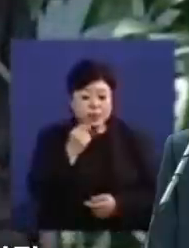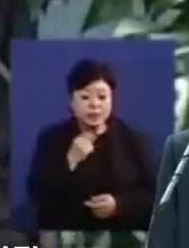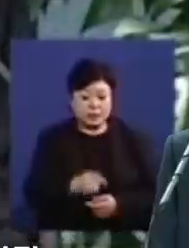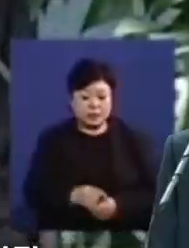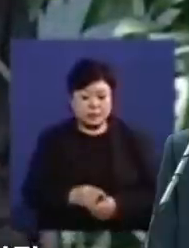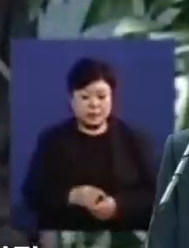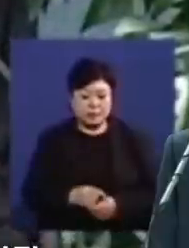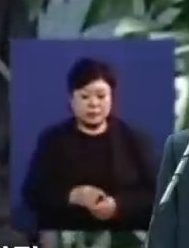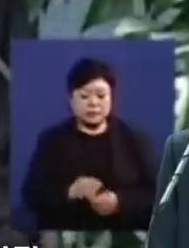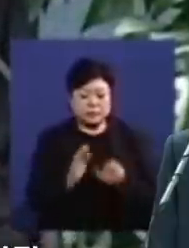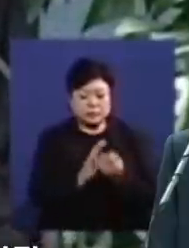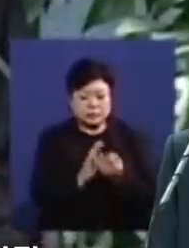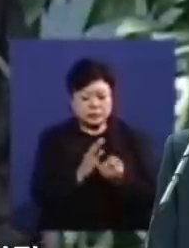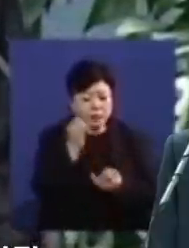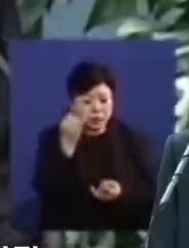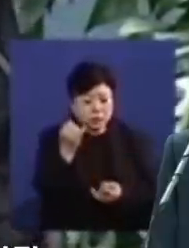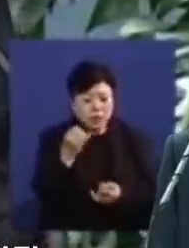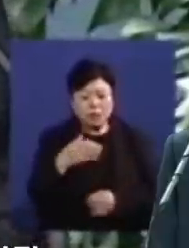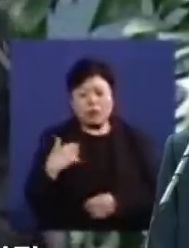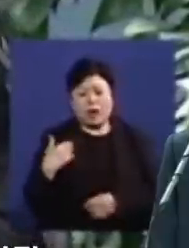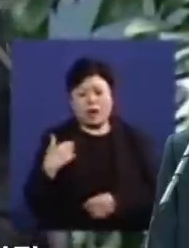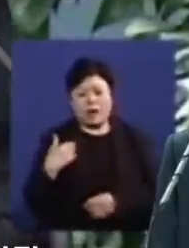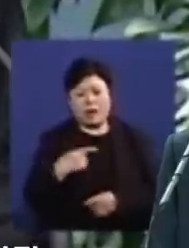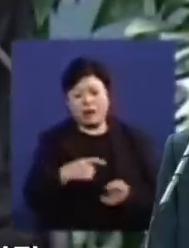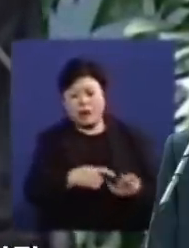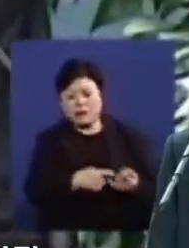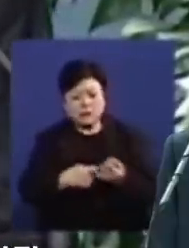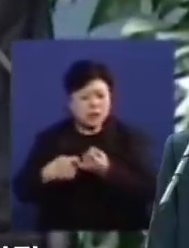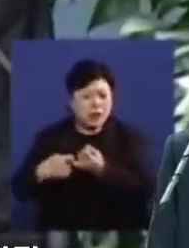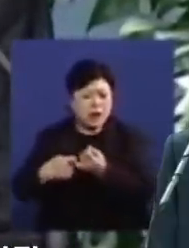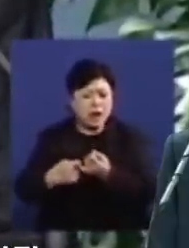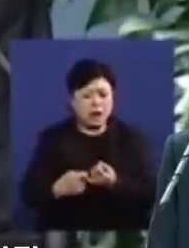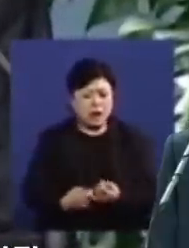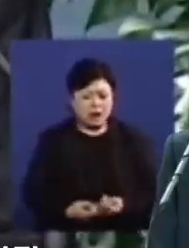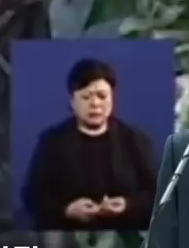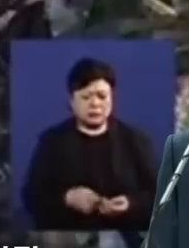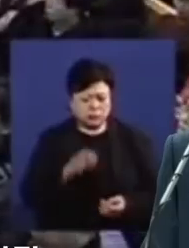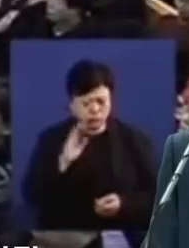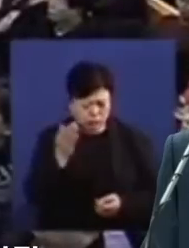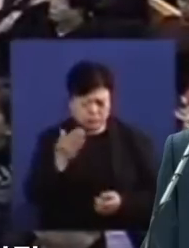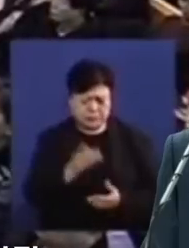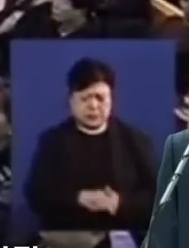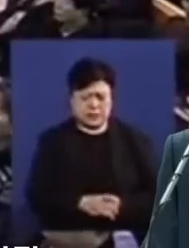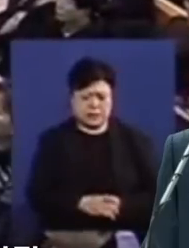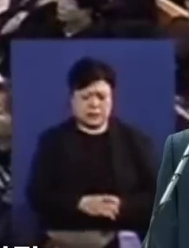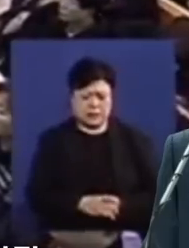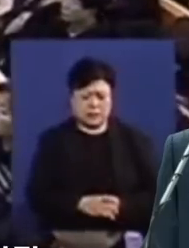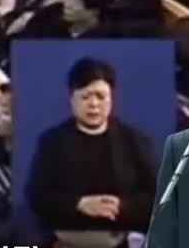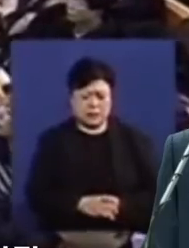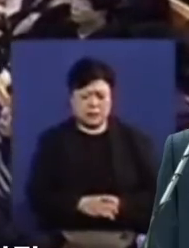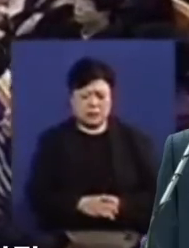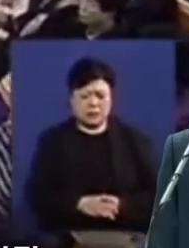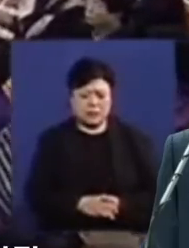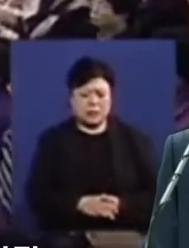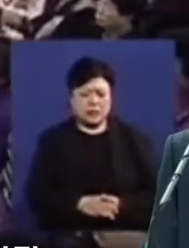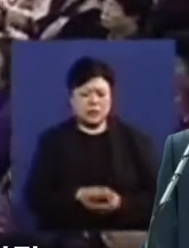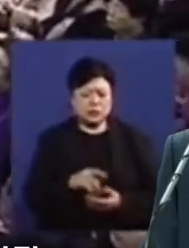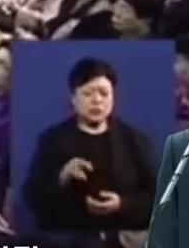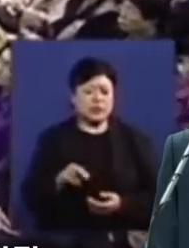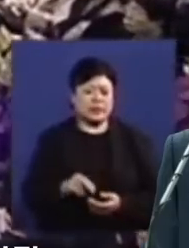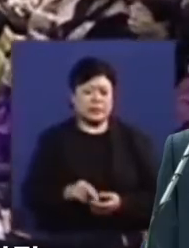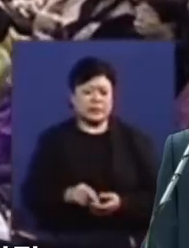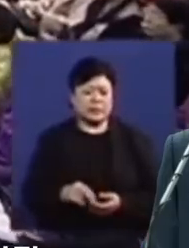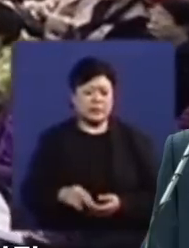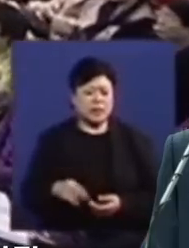어떻습니까? 이들은 아무것도 모른 채 끌려가서 일본군의 성노예가 된 여자들입니다. 조선인 출신 대만,